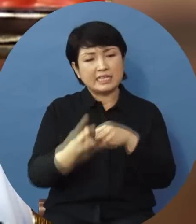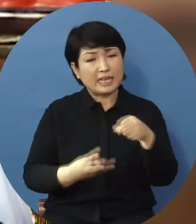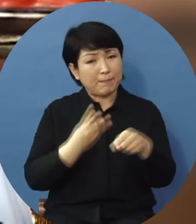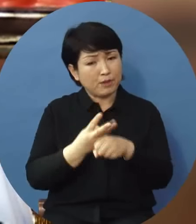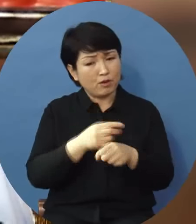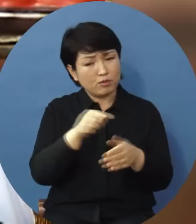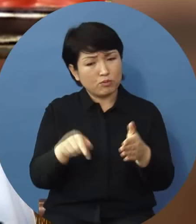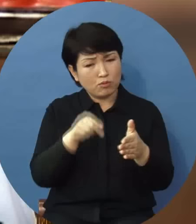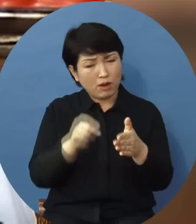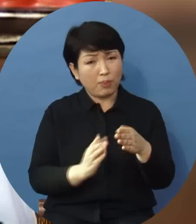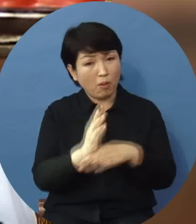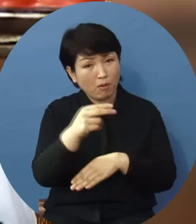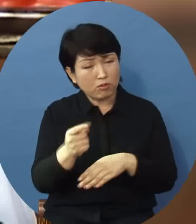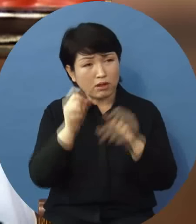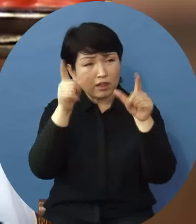3년 넘어가면 좀 곤란해.